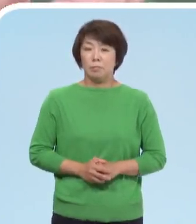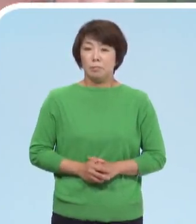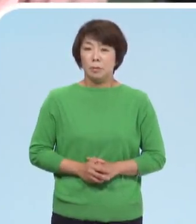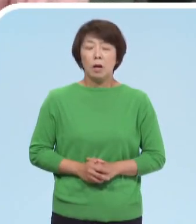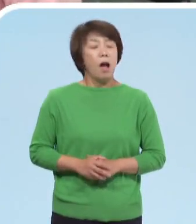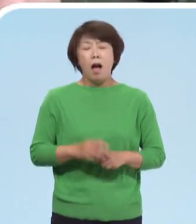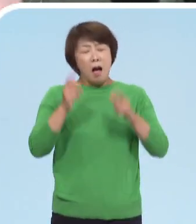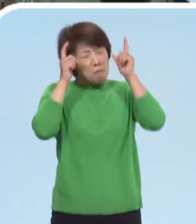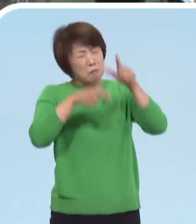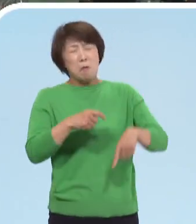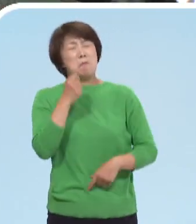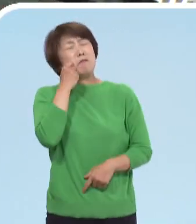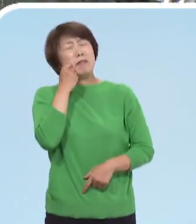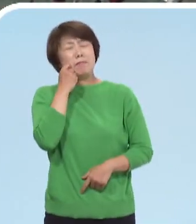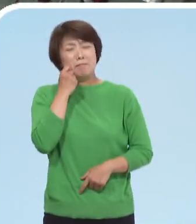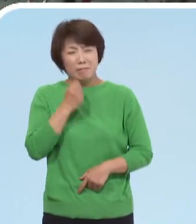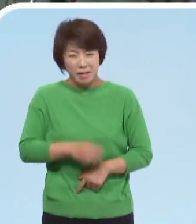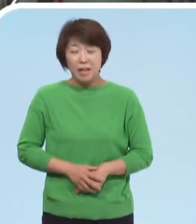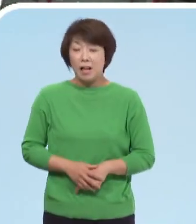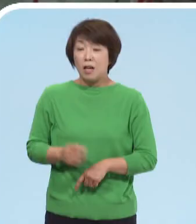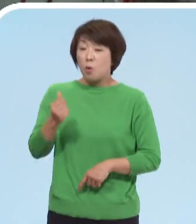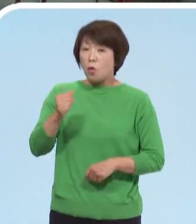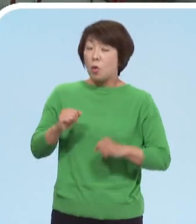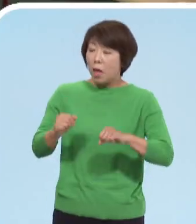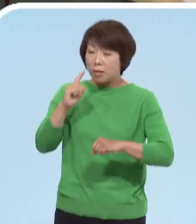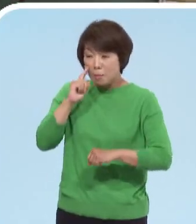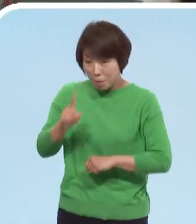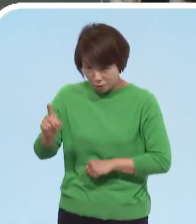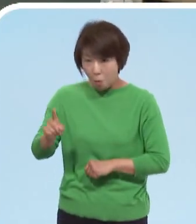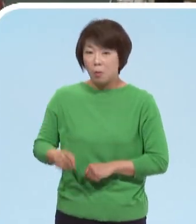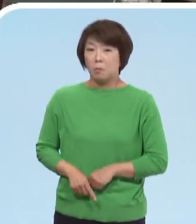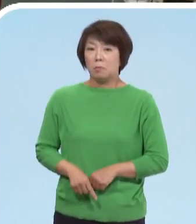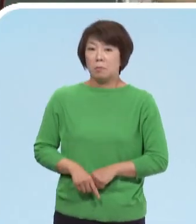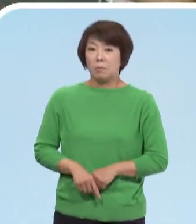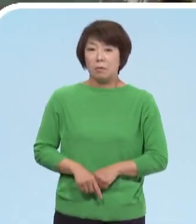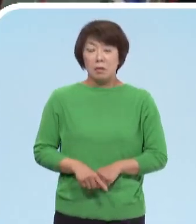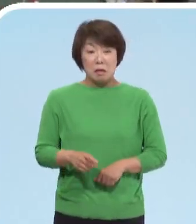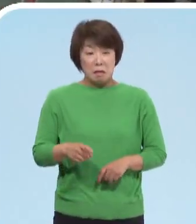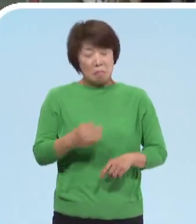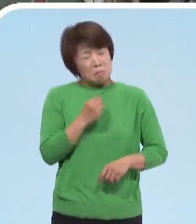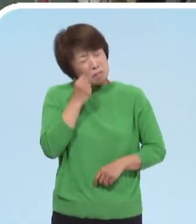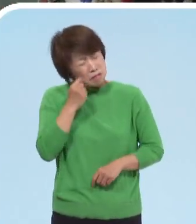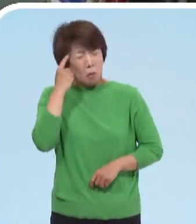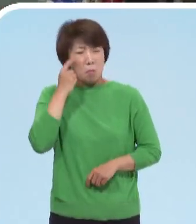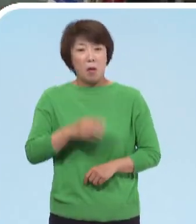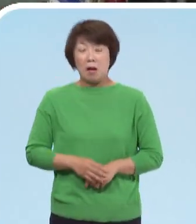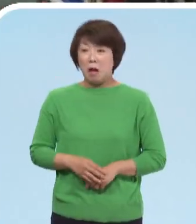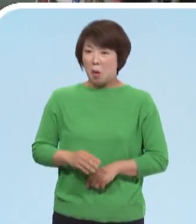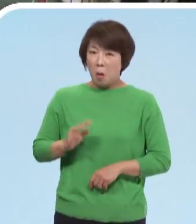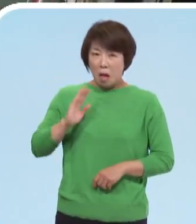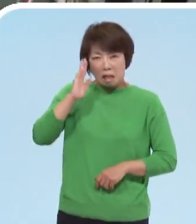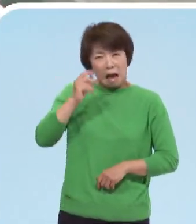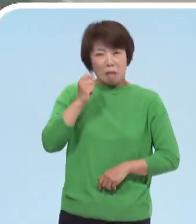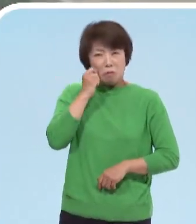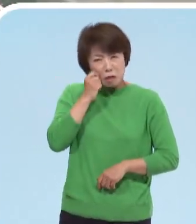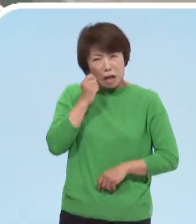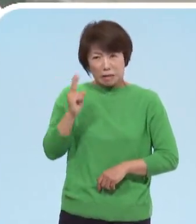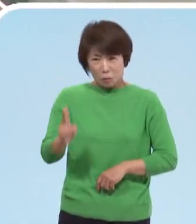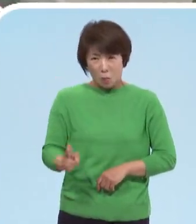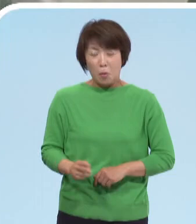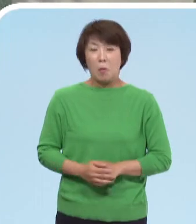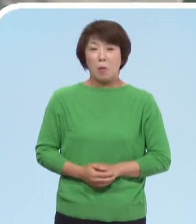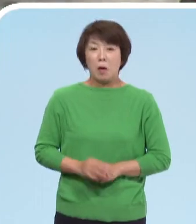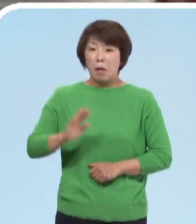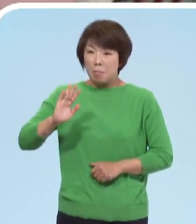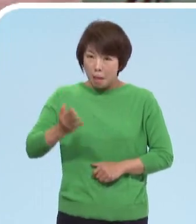一個飛ばして右。 もう無理です。 ちょっとこれで、 すいません、 一曲やってみます。 一曲いきなり、はい。 これはなかなか難し